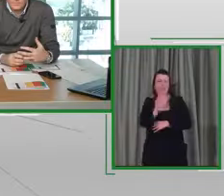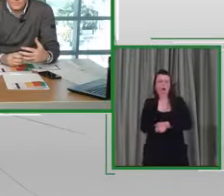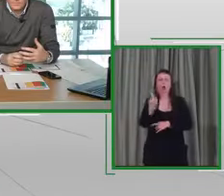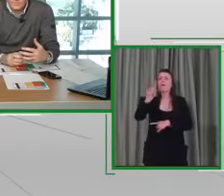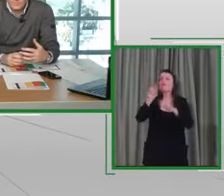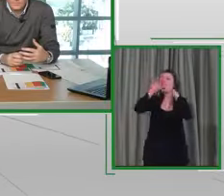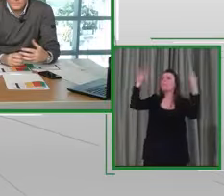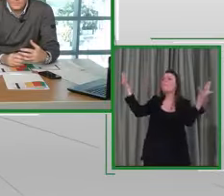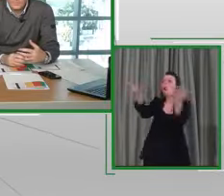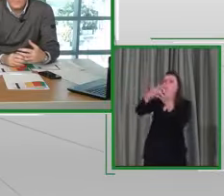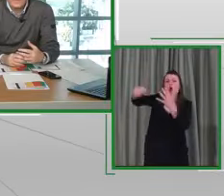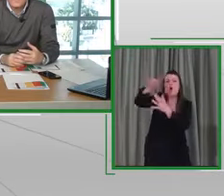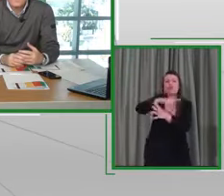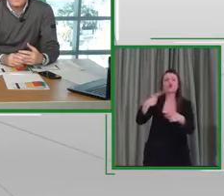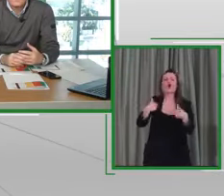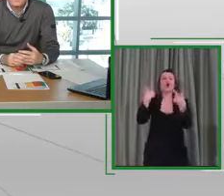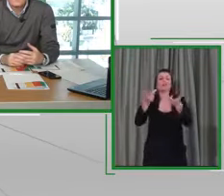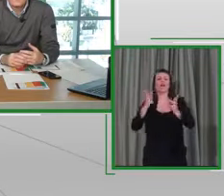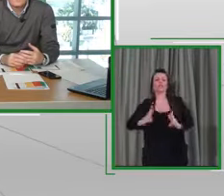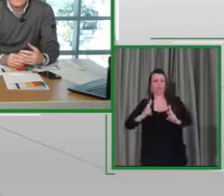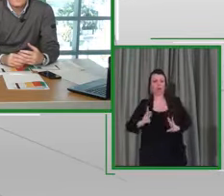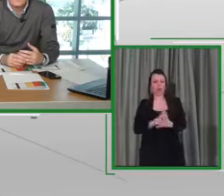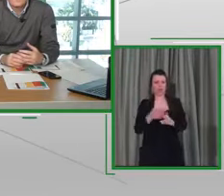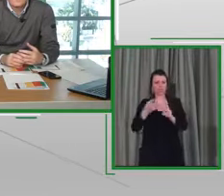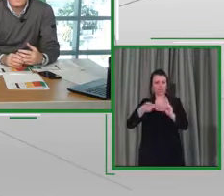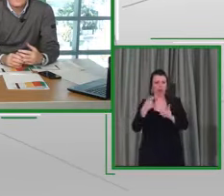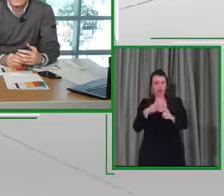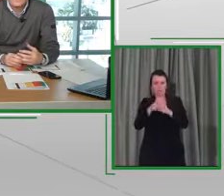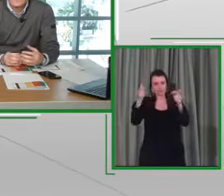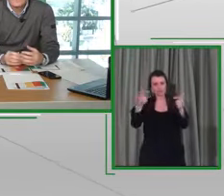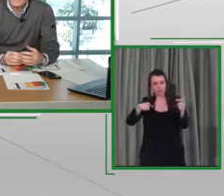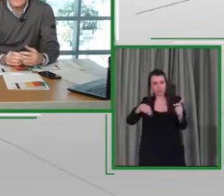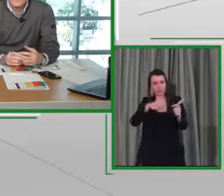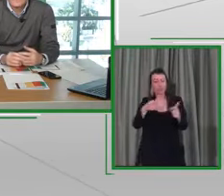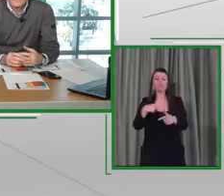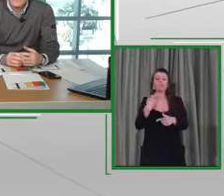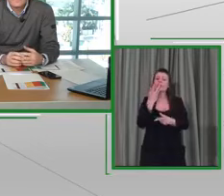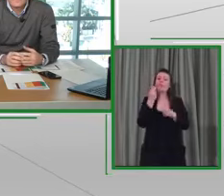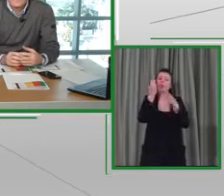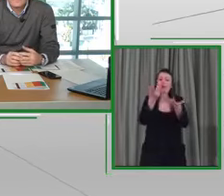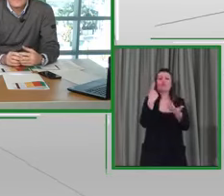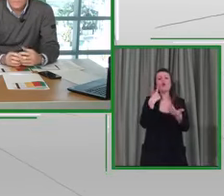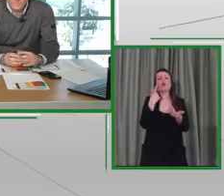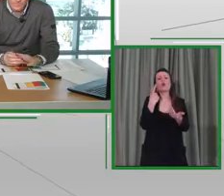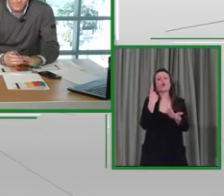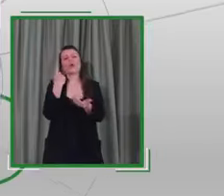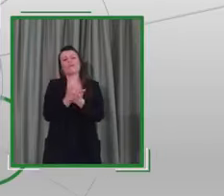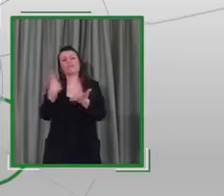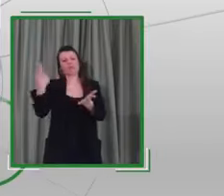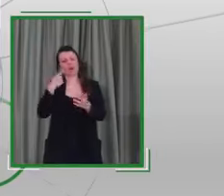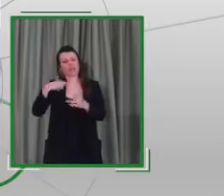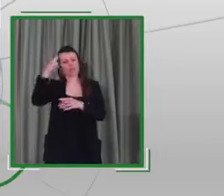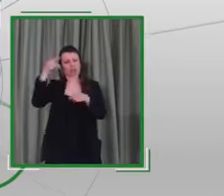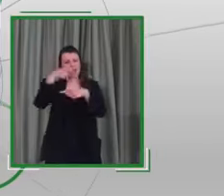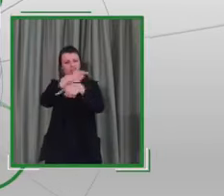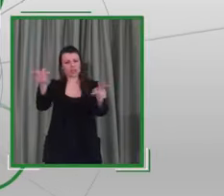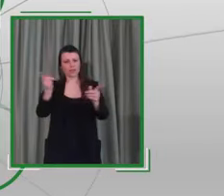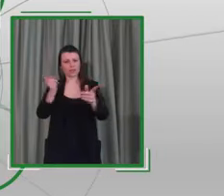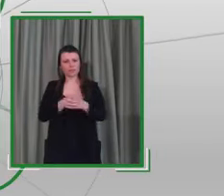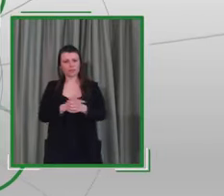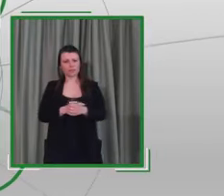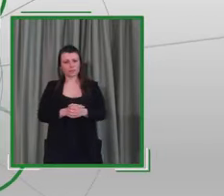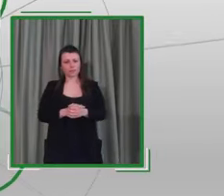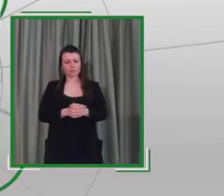mondo e poi volevo ricordare una un aspetto molto importante guardate la nostra